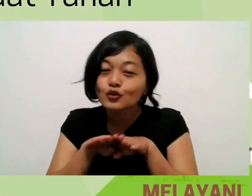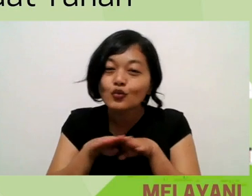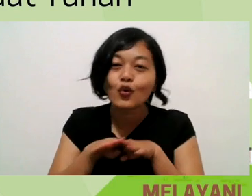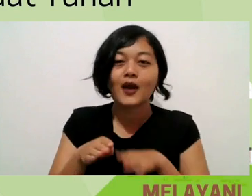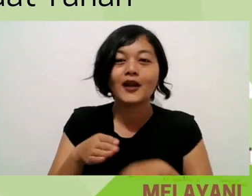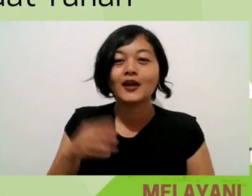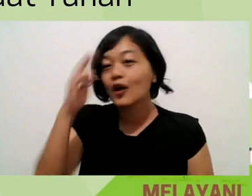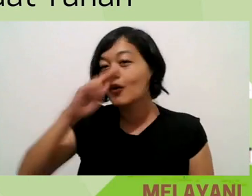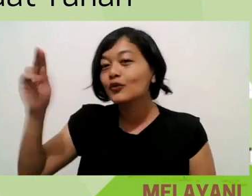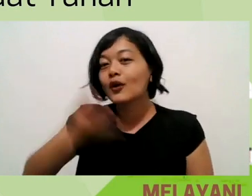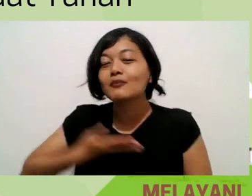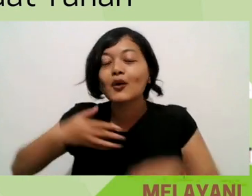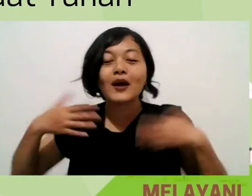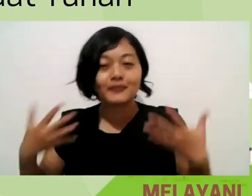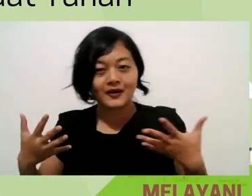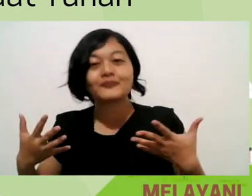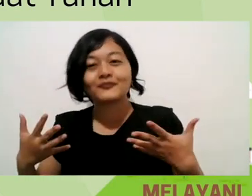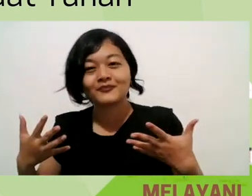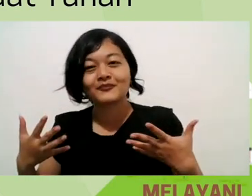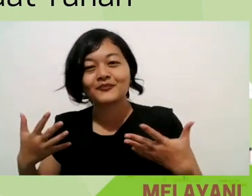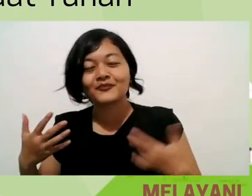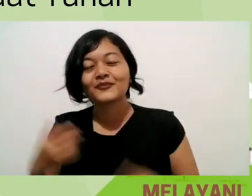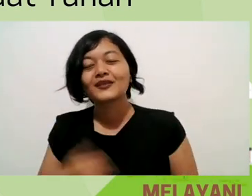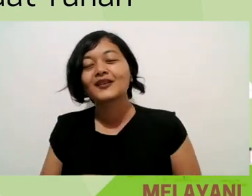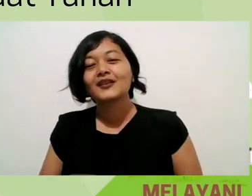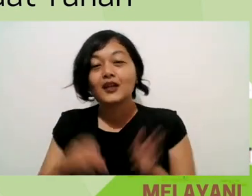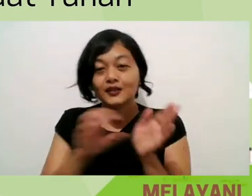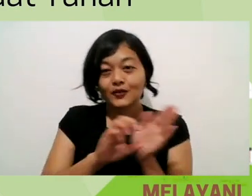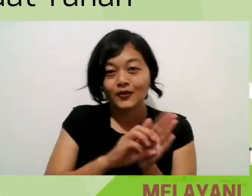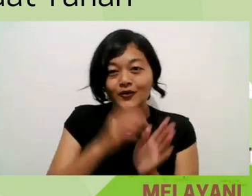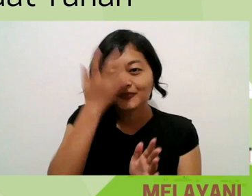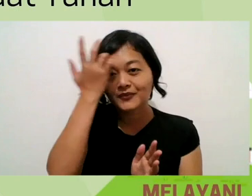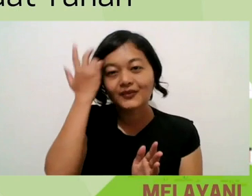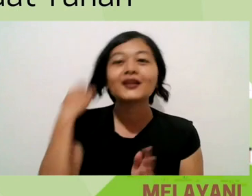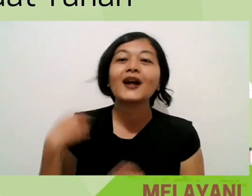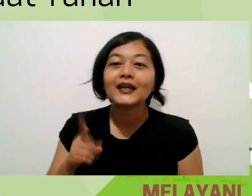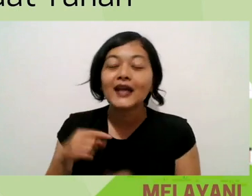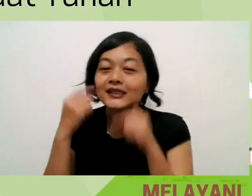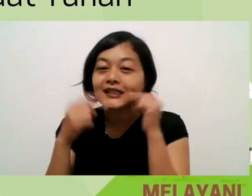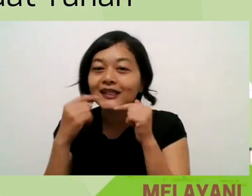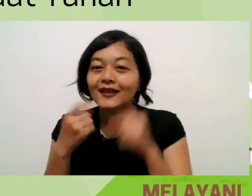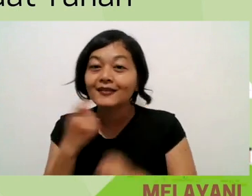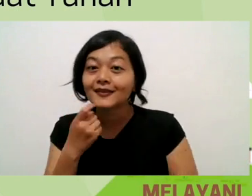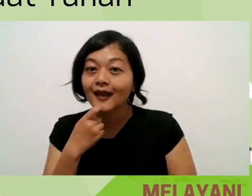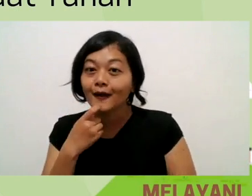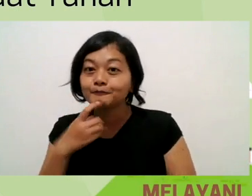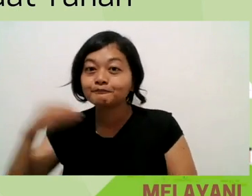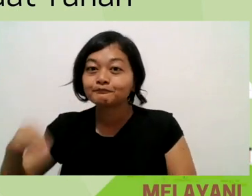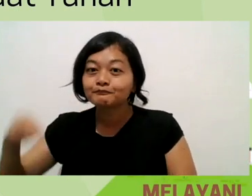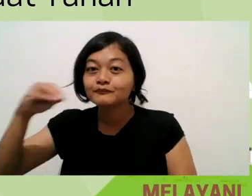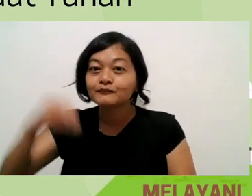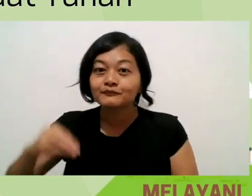Ia dan keluarganya tinggal di sana dan ia cukup puas. Ia